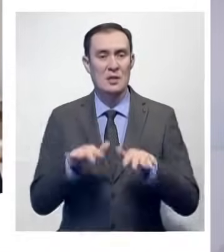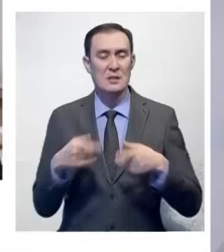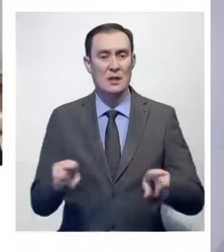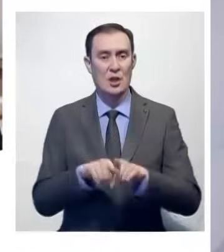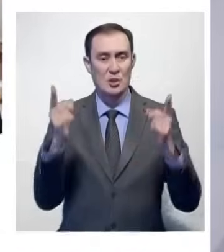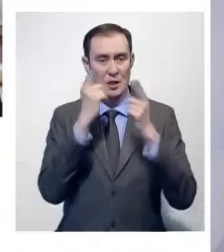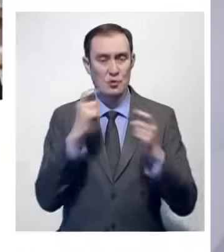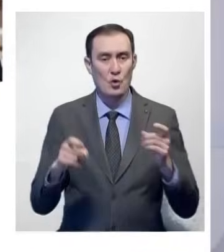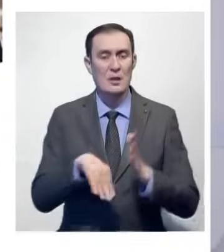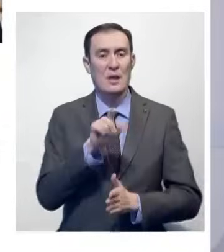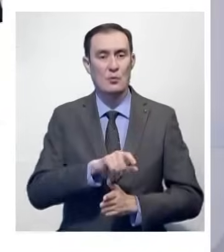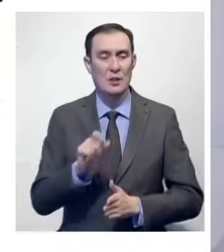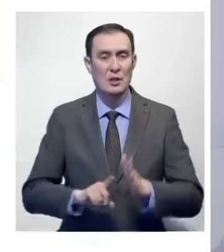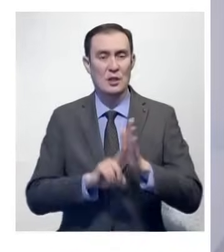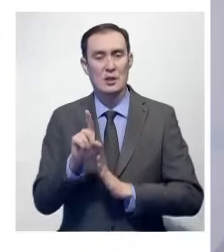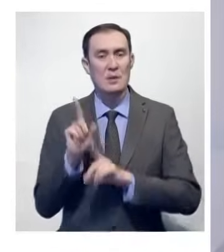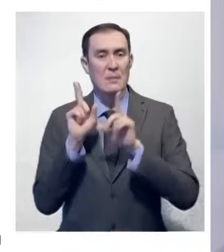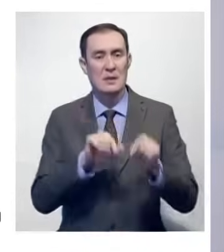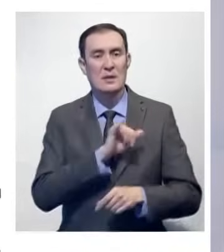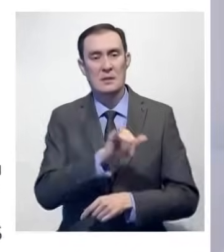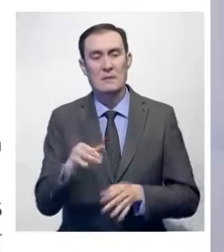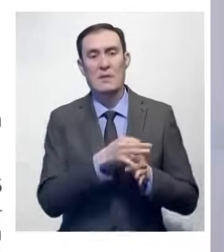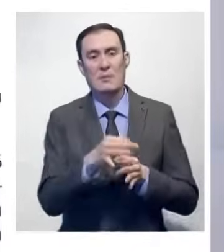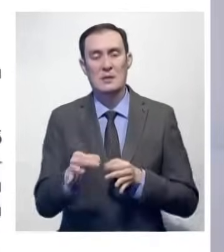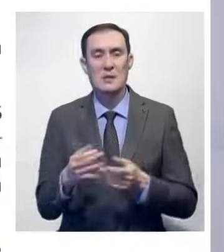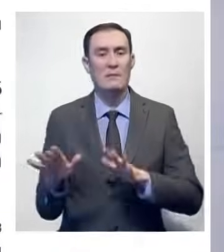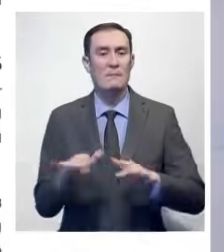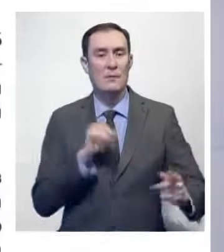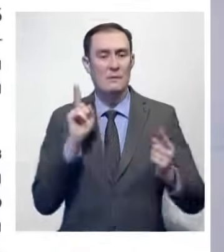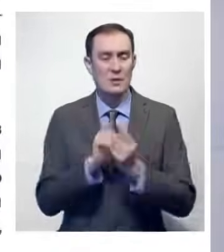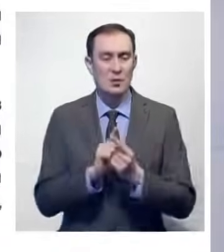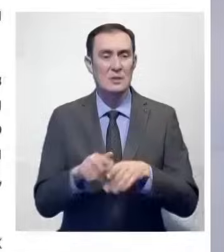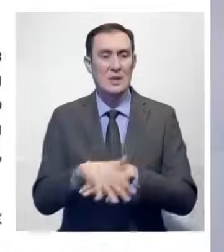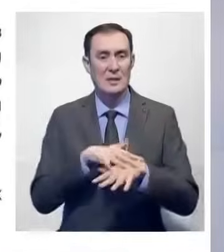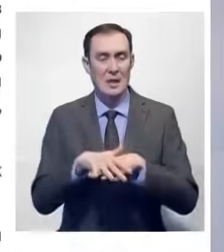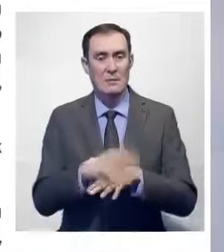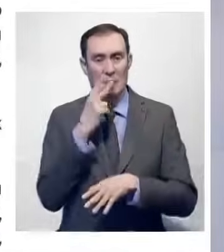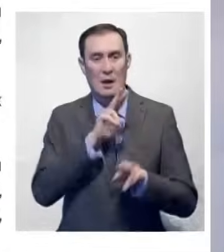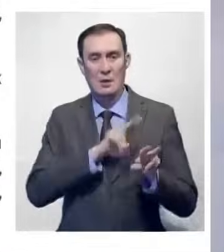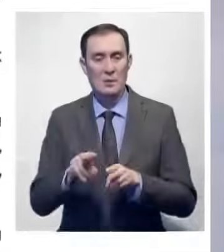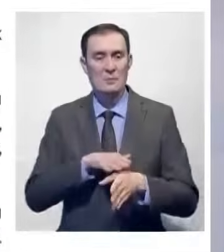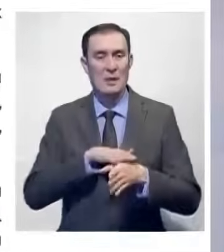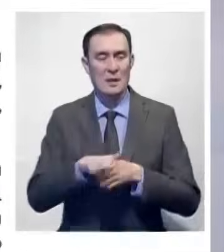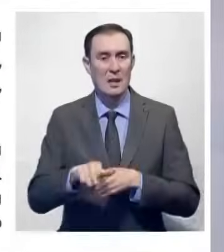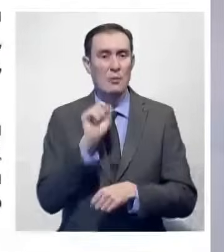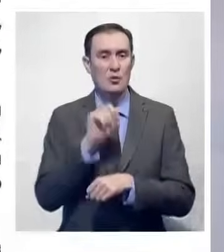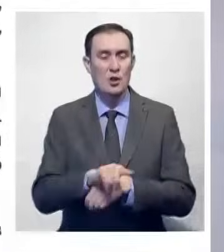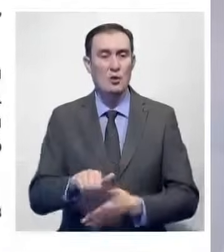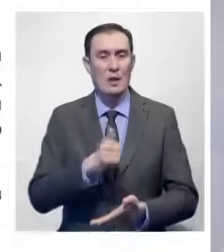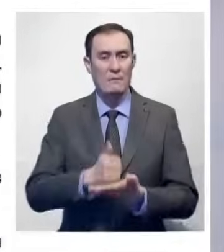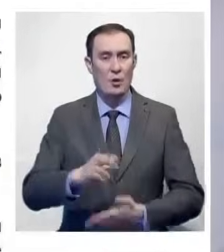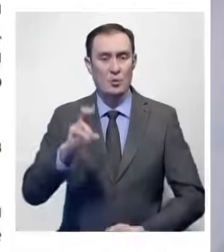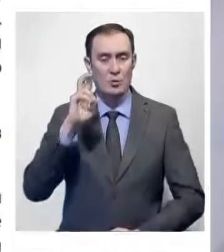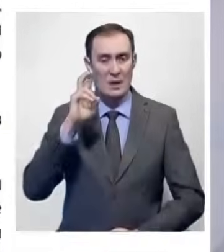также отметил, что депутаты начали поездки по регионам, где проводят встречи с избирателями и контролируют исполнение поручений